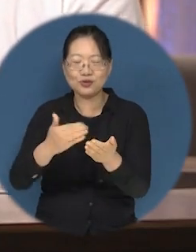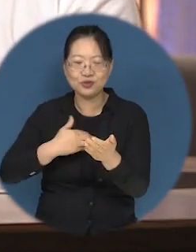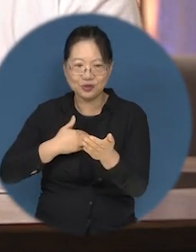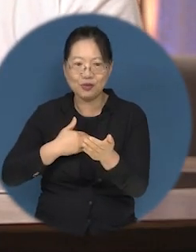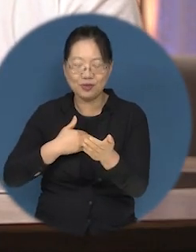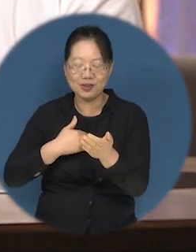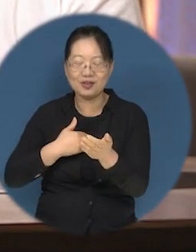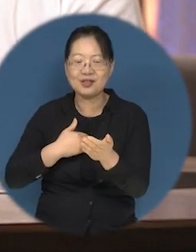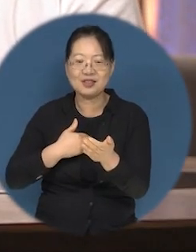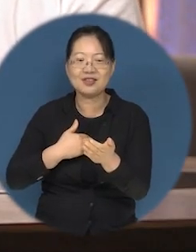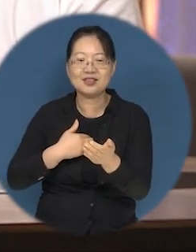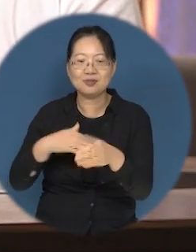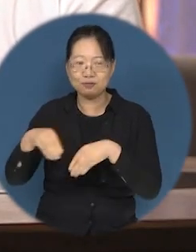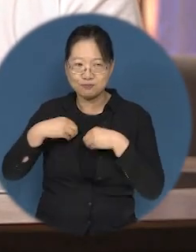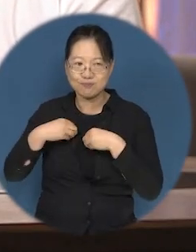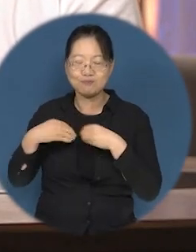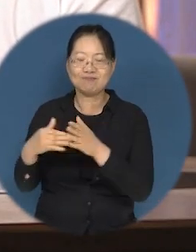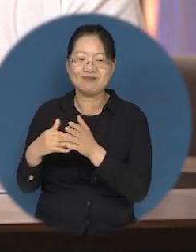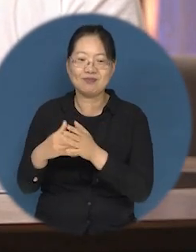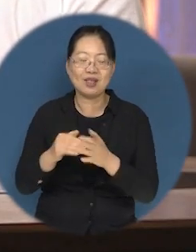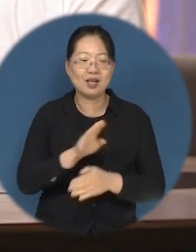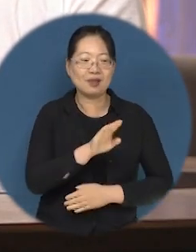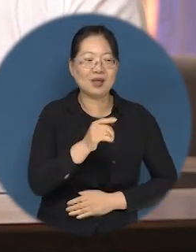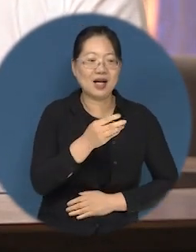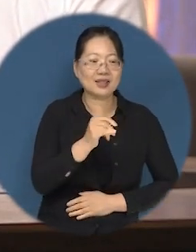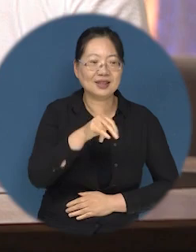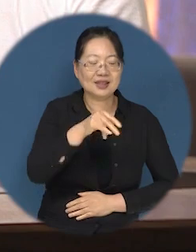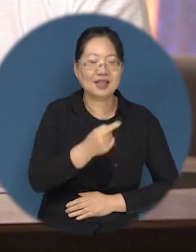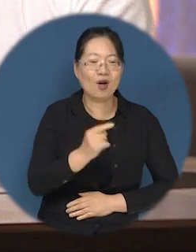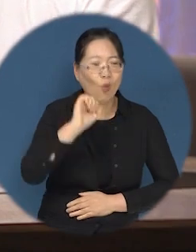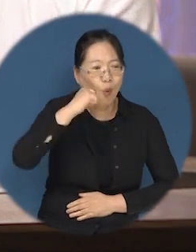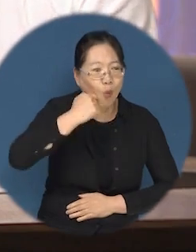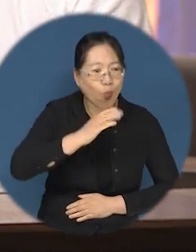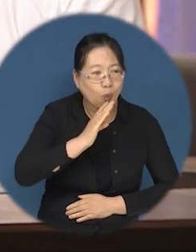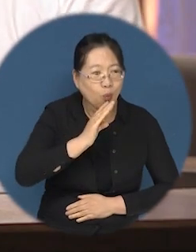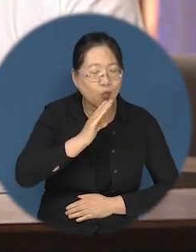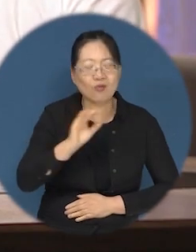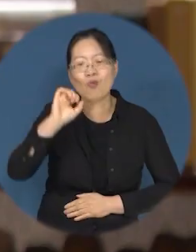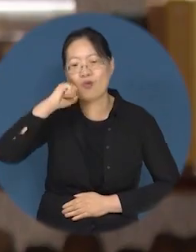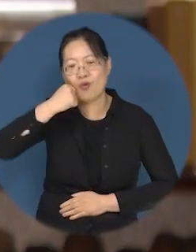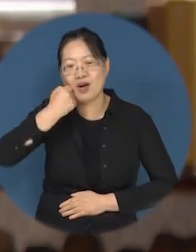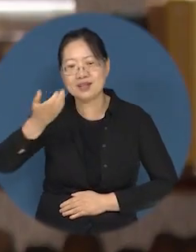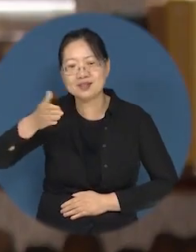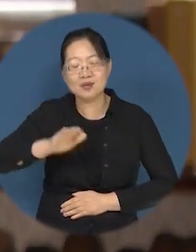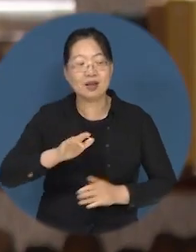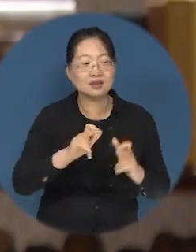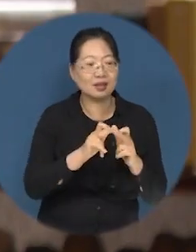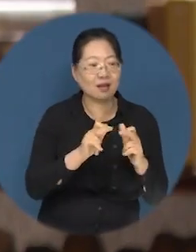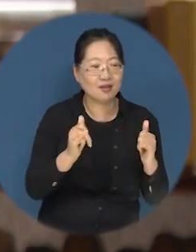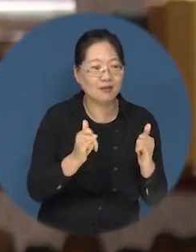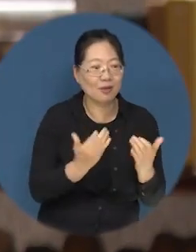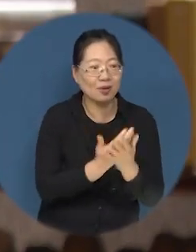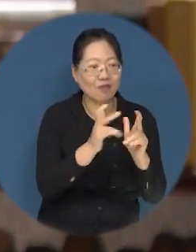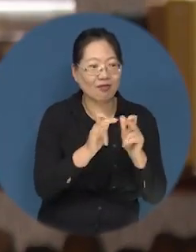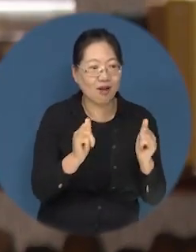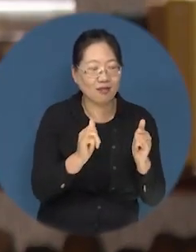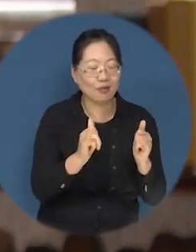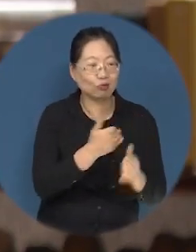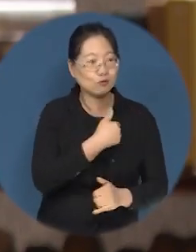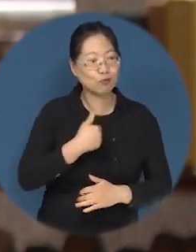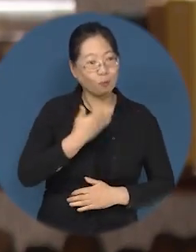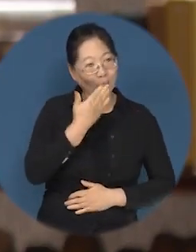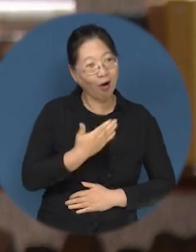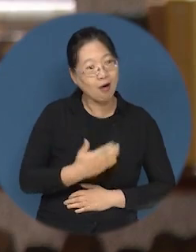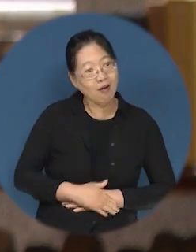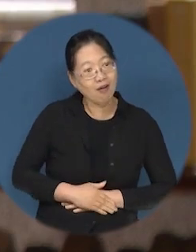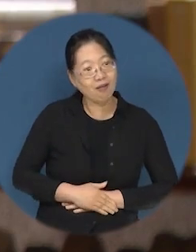예, 예, 그런 예. 걸 하고 있고요. 그다음에 바리스타가 어렵지 않아요, 그거? 네, 어렵습니다. 근데 발달장애 가지신 분들이 충분히